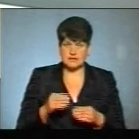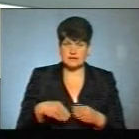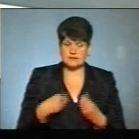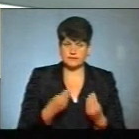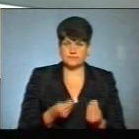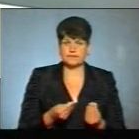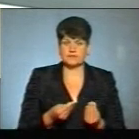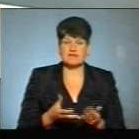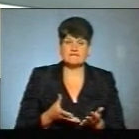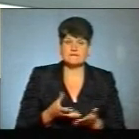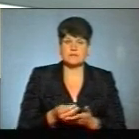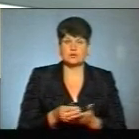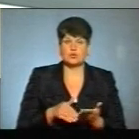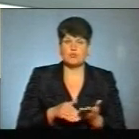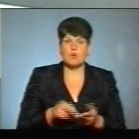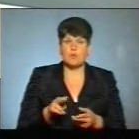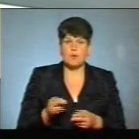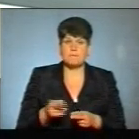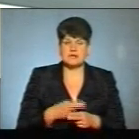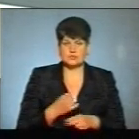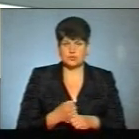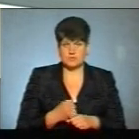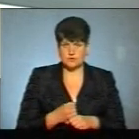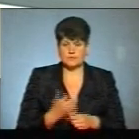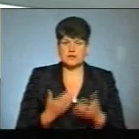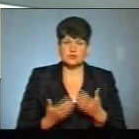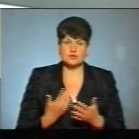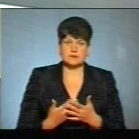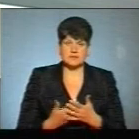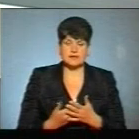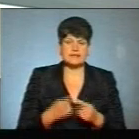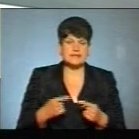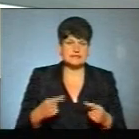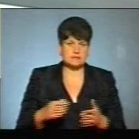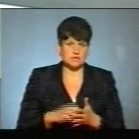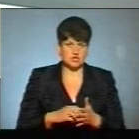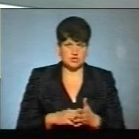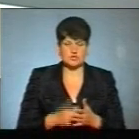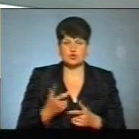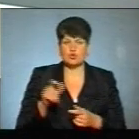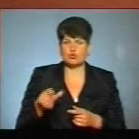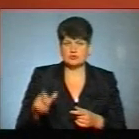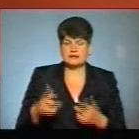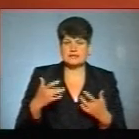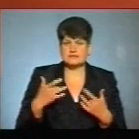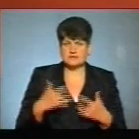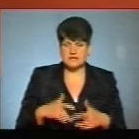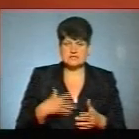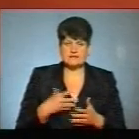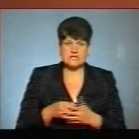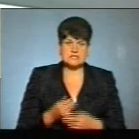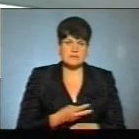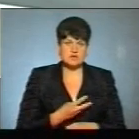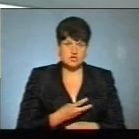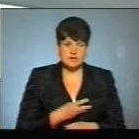призначається виплата допомоги по безробіттю. Ну, якщо, наприклад, є різні причини, якщо людина там звільнена за власним